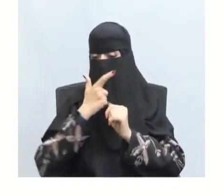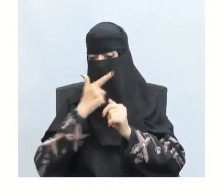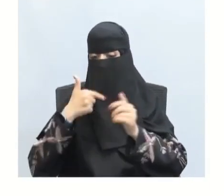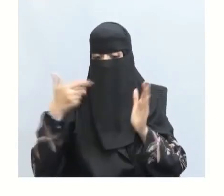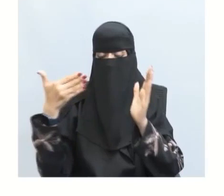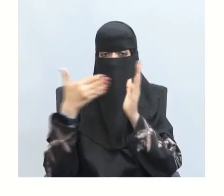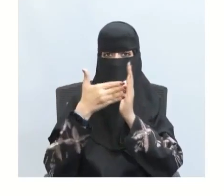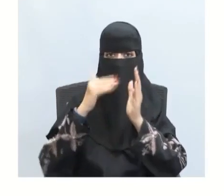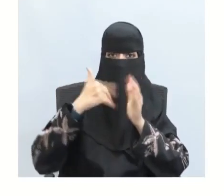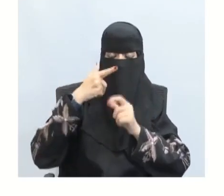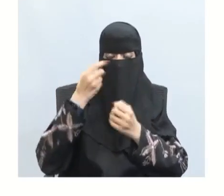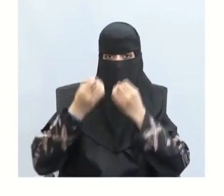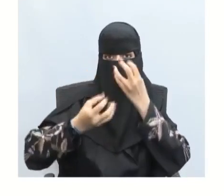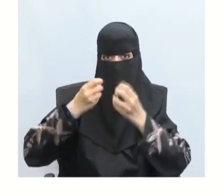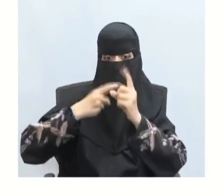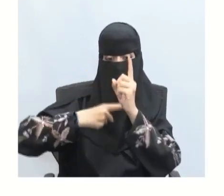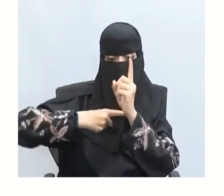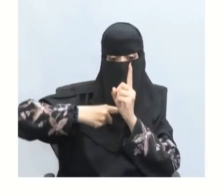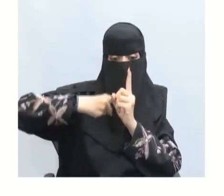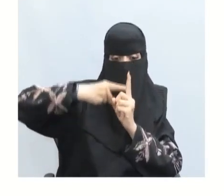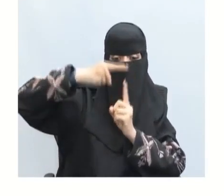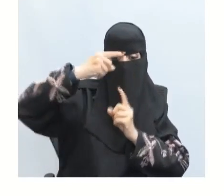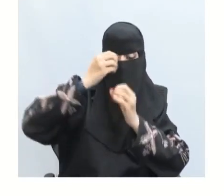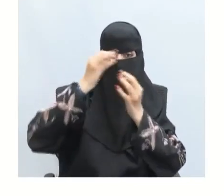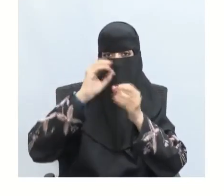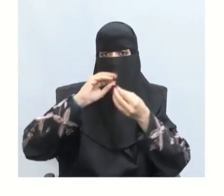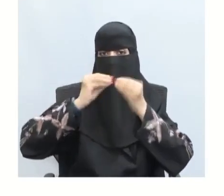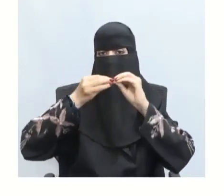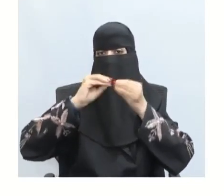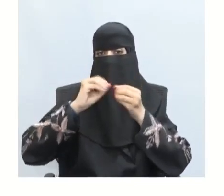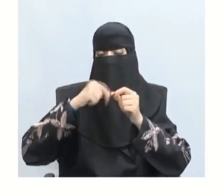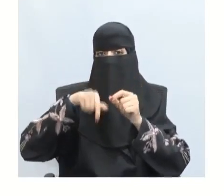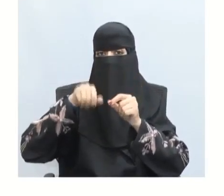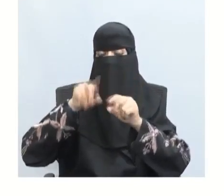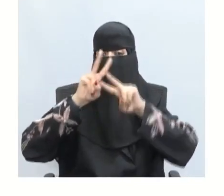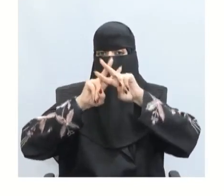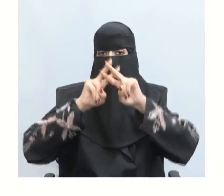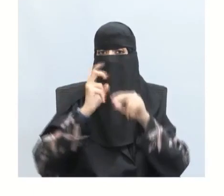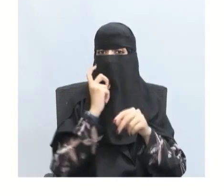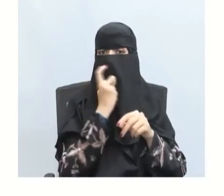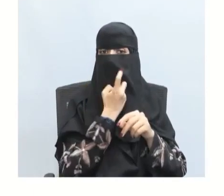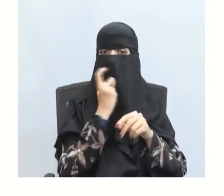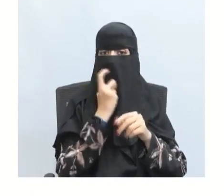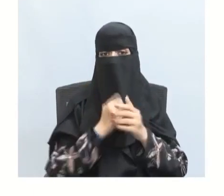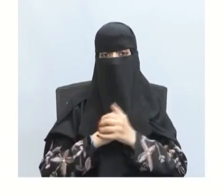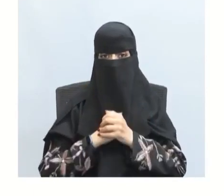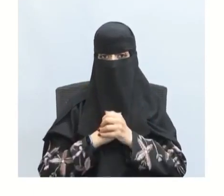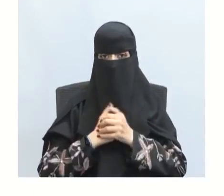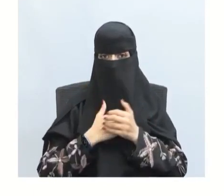واخيرا عند درجات الحراره العاليه جدا يكون النجم